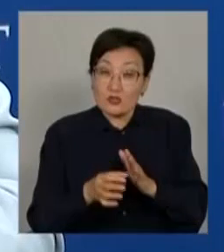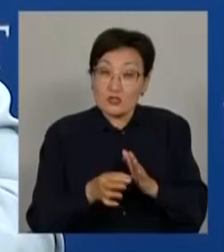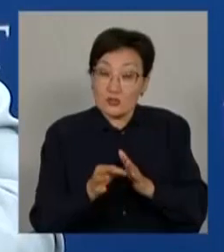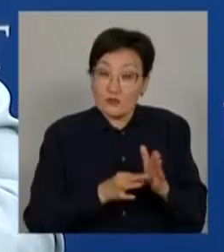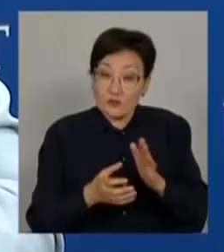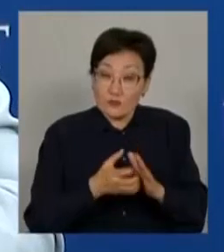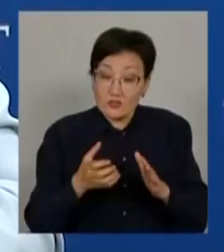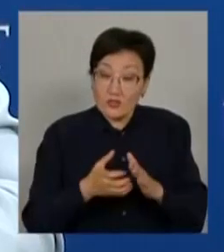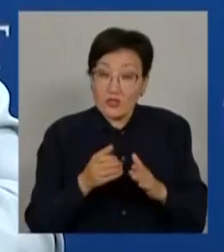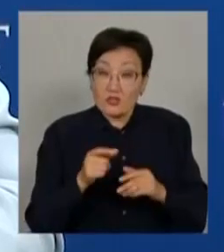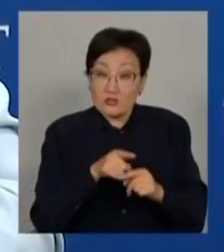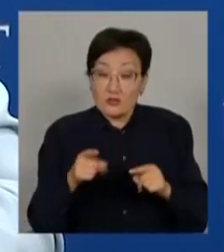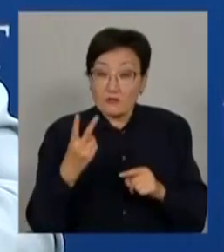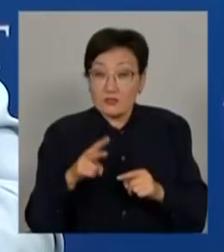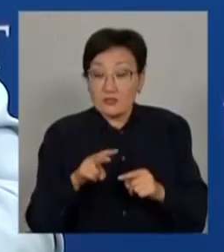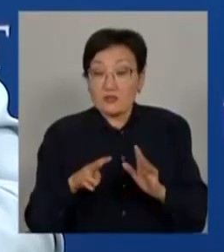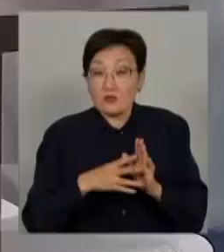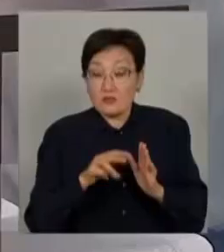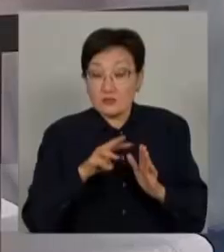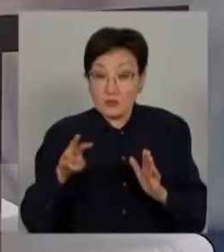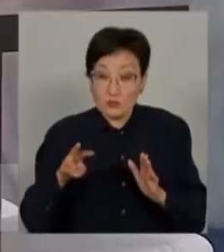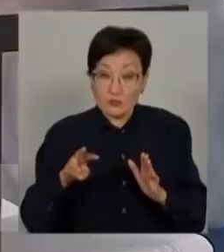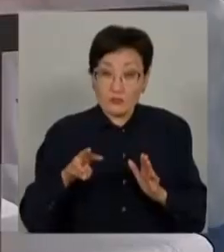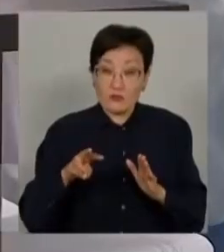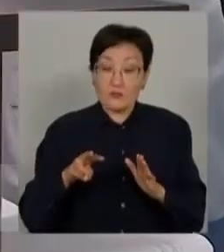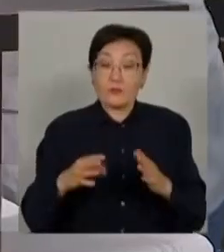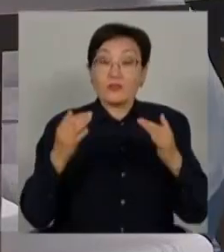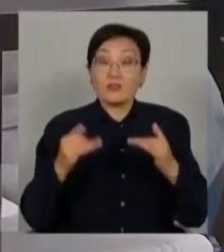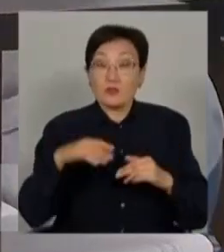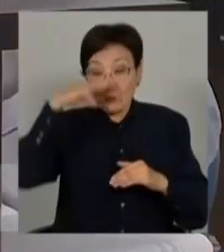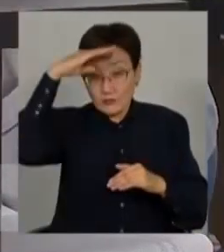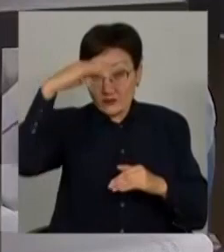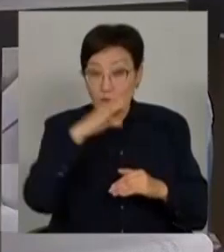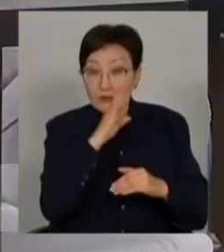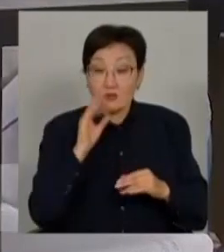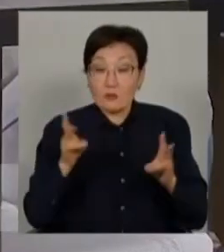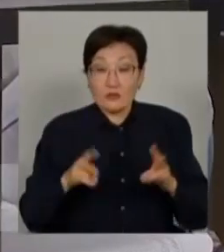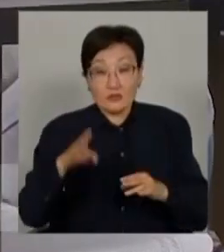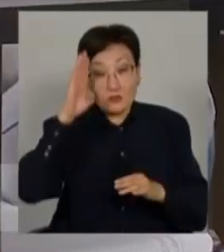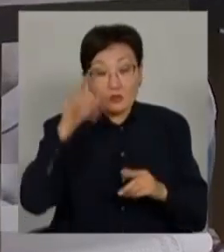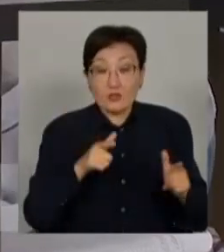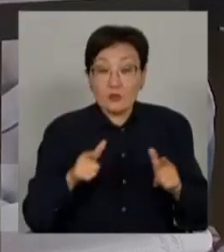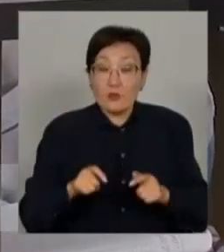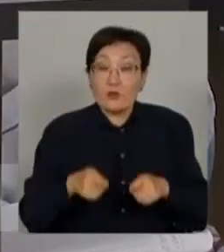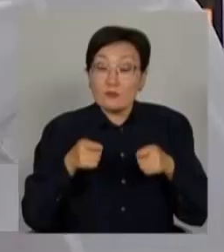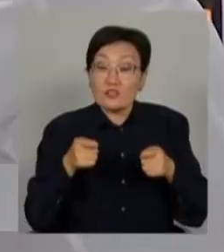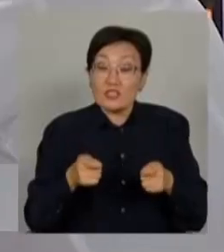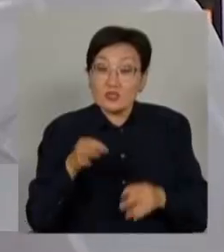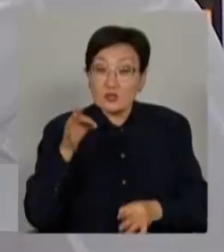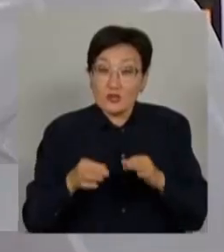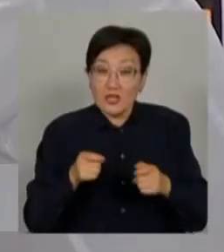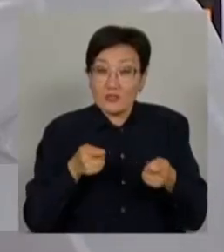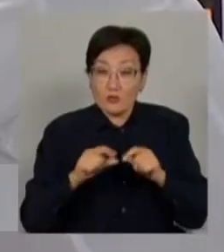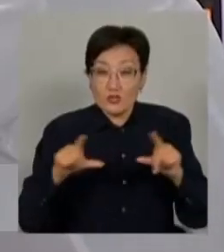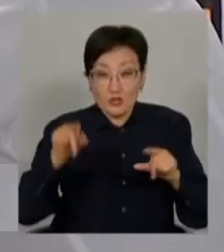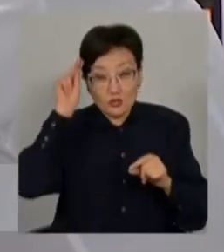срочности вызова в течение 29 минут Сейчас родители пострадавшего мальчика готовятся подать в суд на администрацию